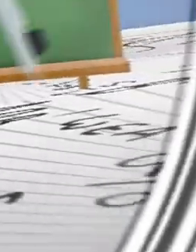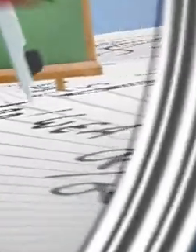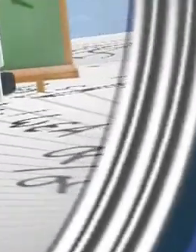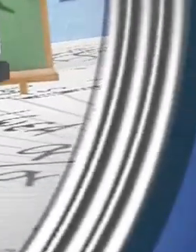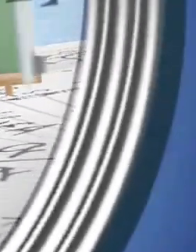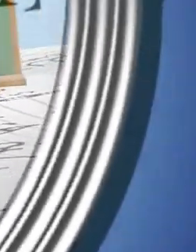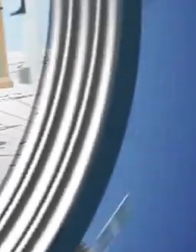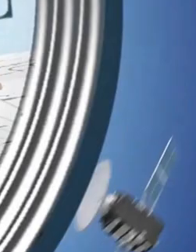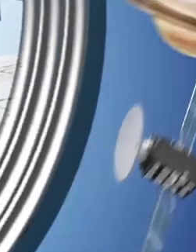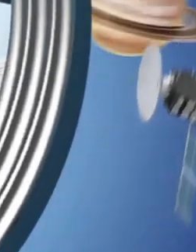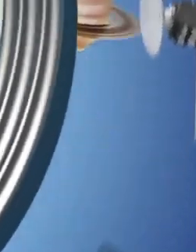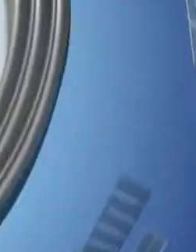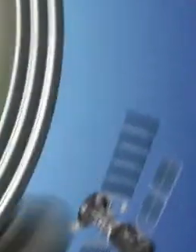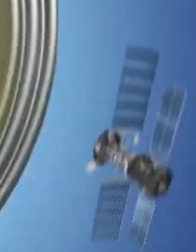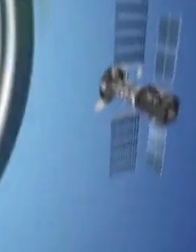Muzica